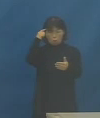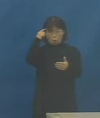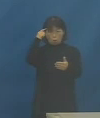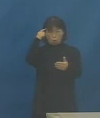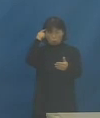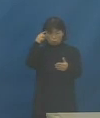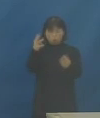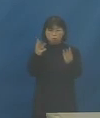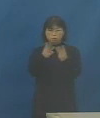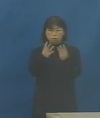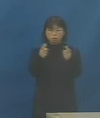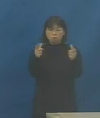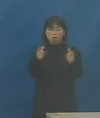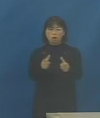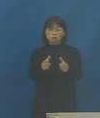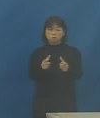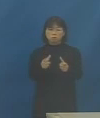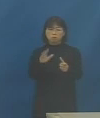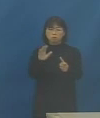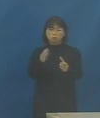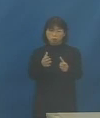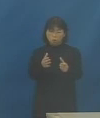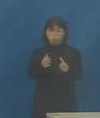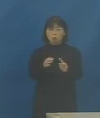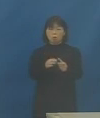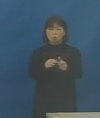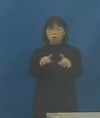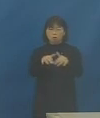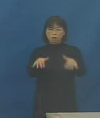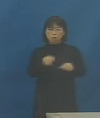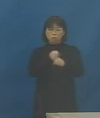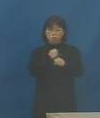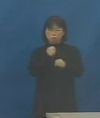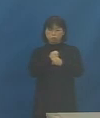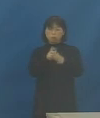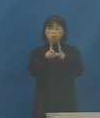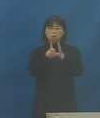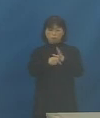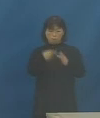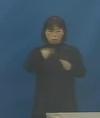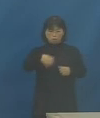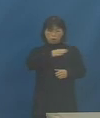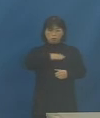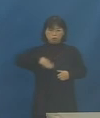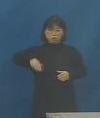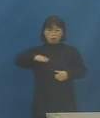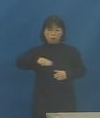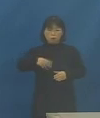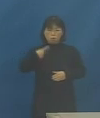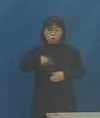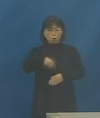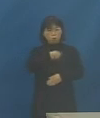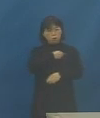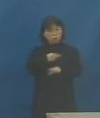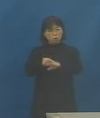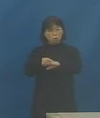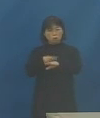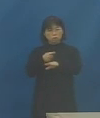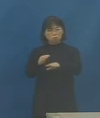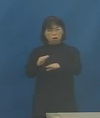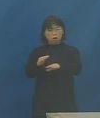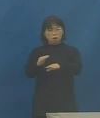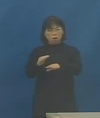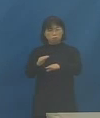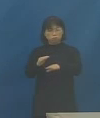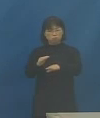学級にしてまー箱を作っていれば体制を整えてもをシールがはのまあ教員のですね室が上がら